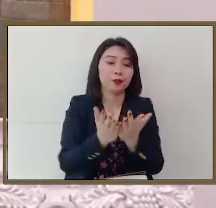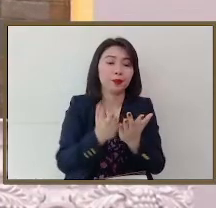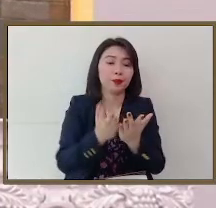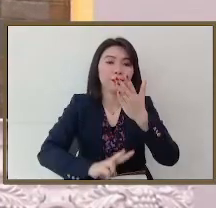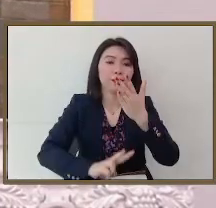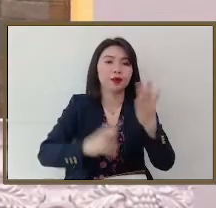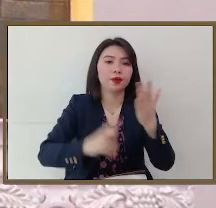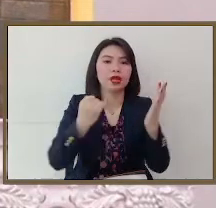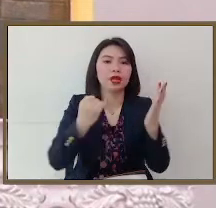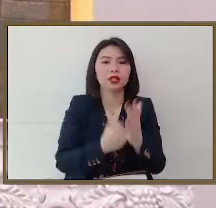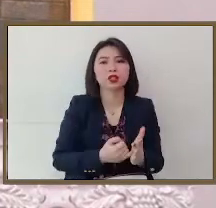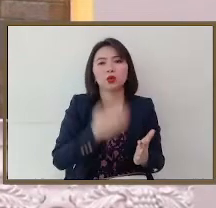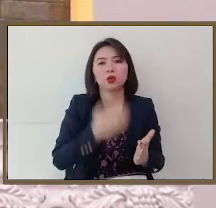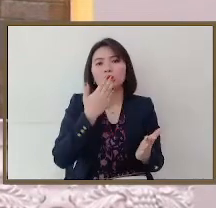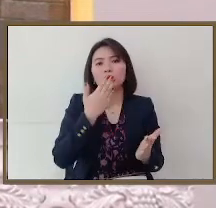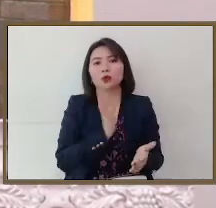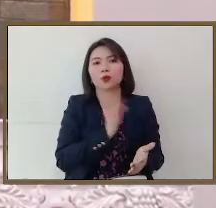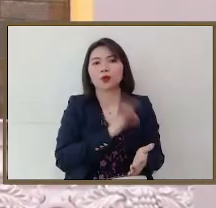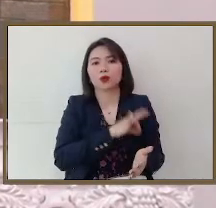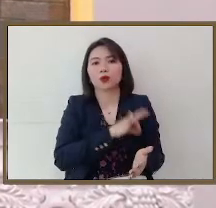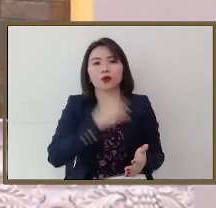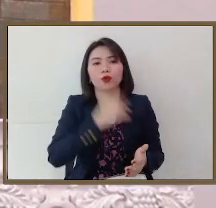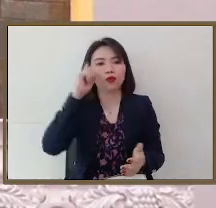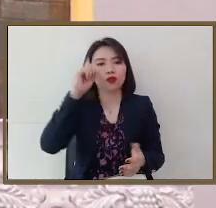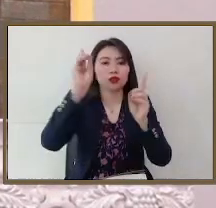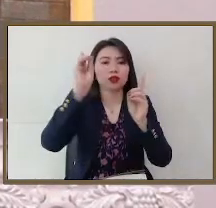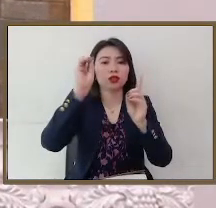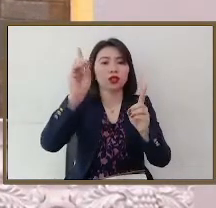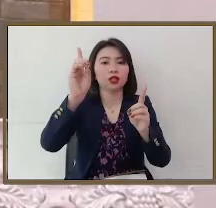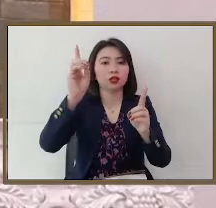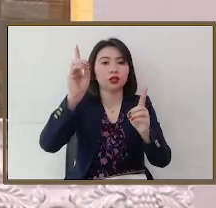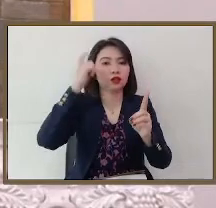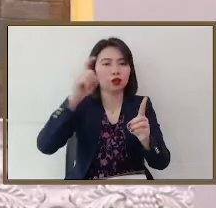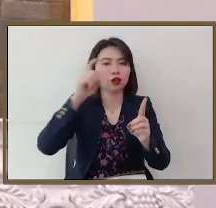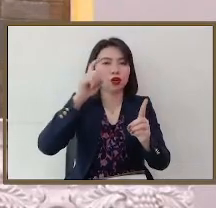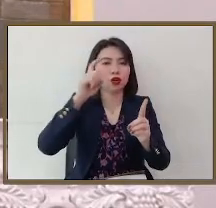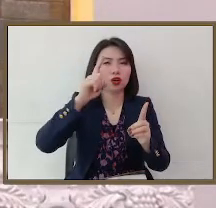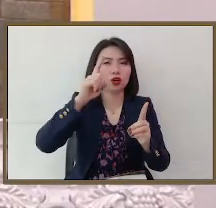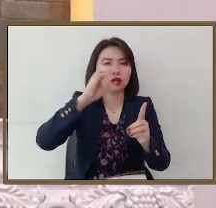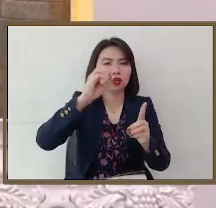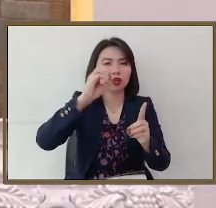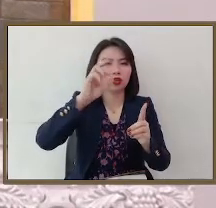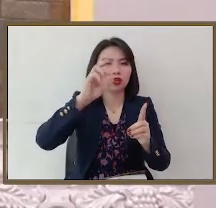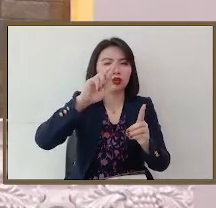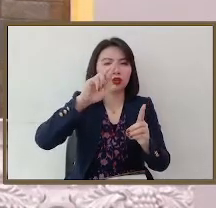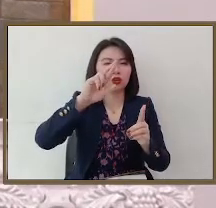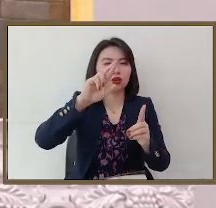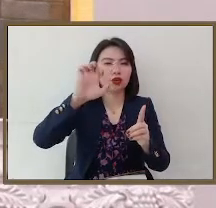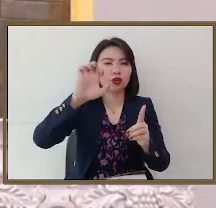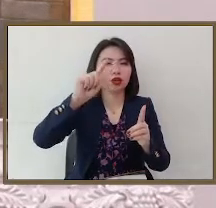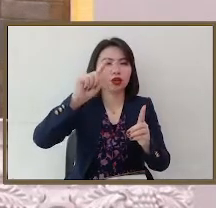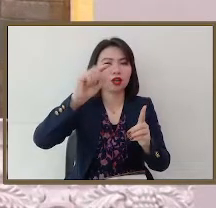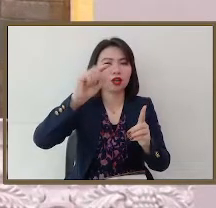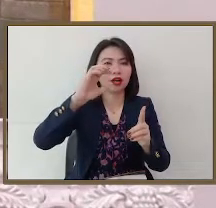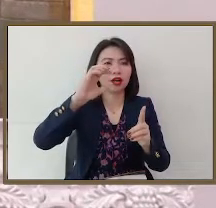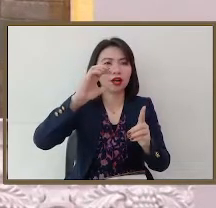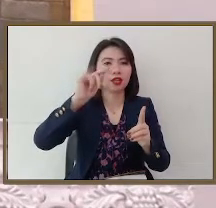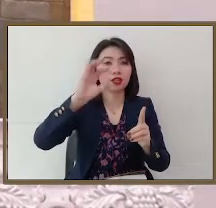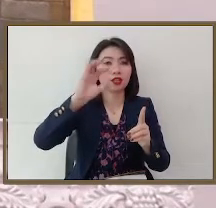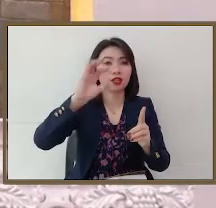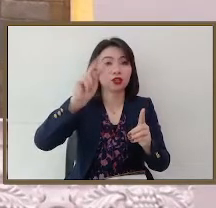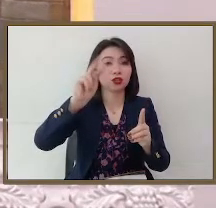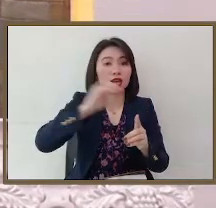profitable for what? Doctrine. For what? Reproof. For what? Correction. And then sa bandang